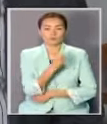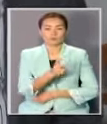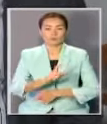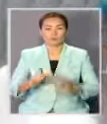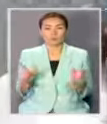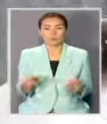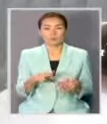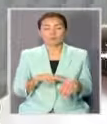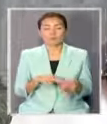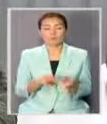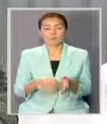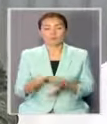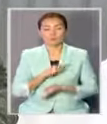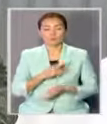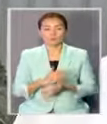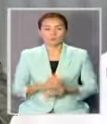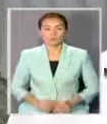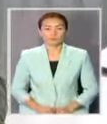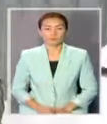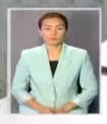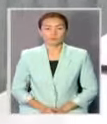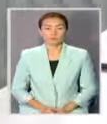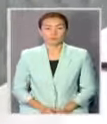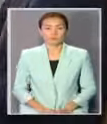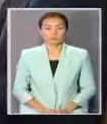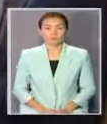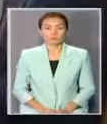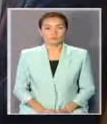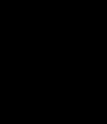бір мектеп, бір полиция бөлімшесі жұмыс істейді. Айзада Ғабит, жаңалық қызметі.